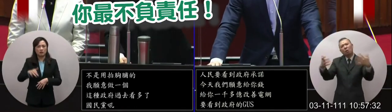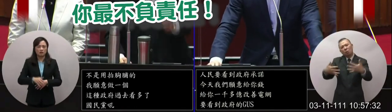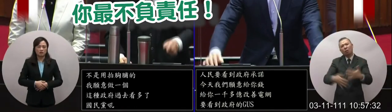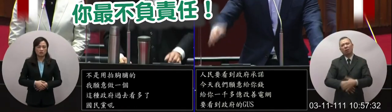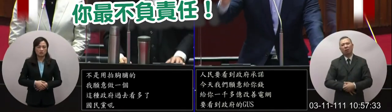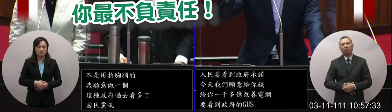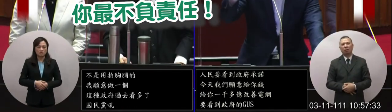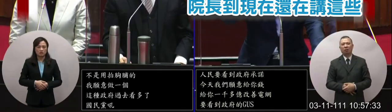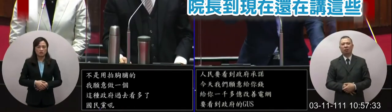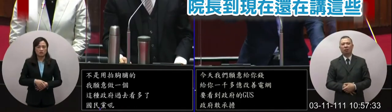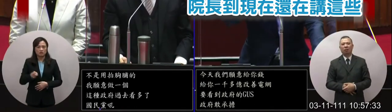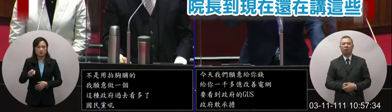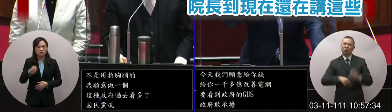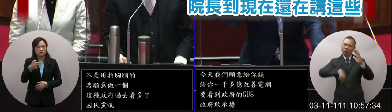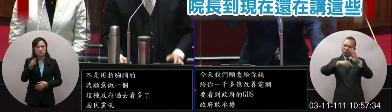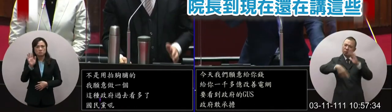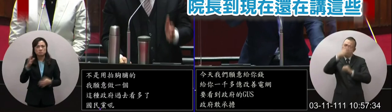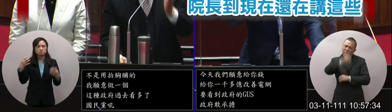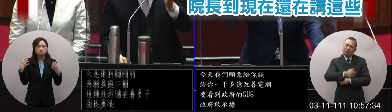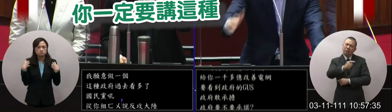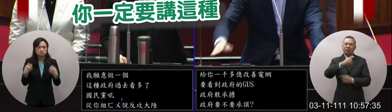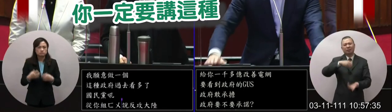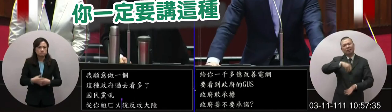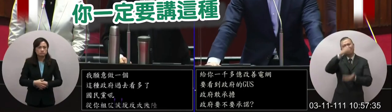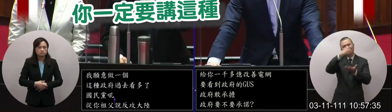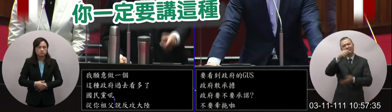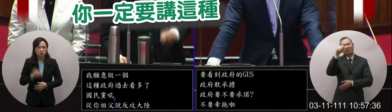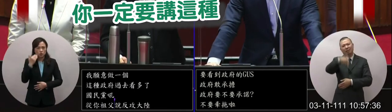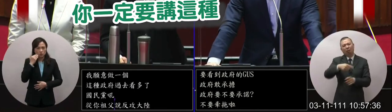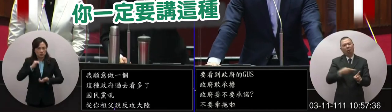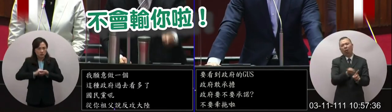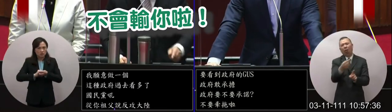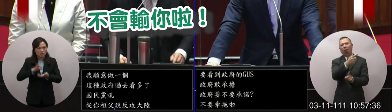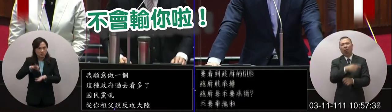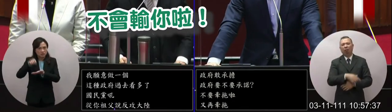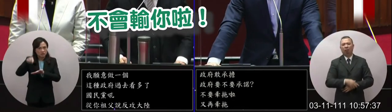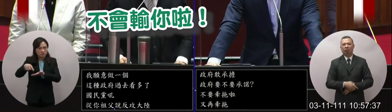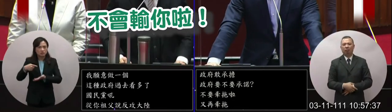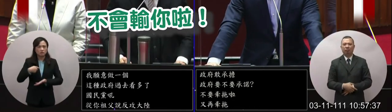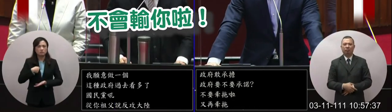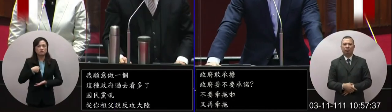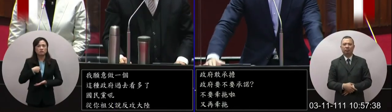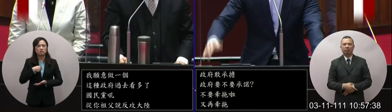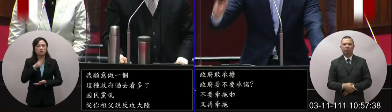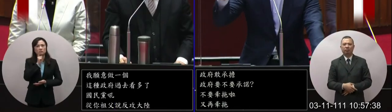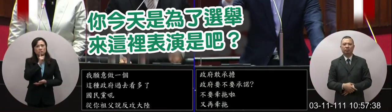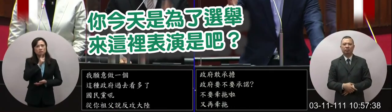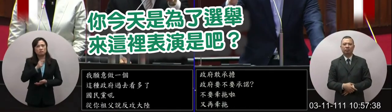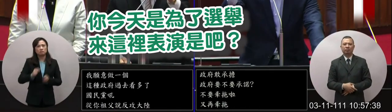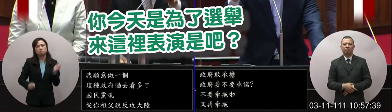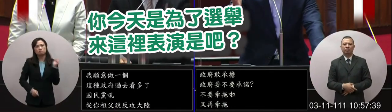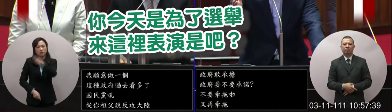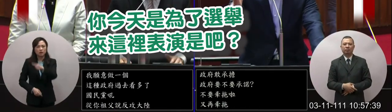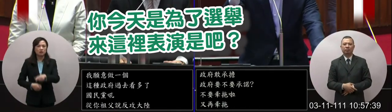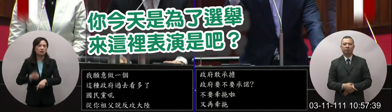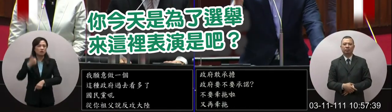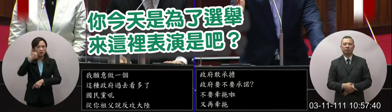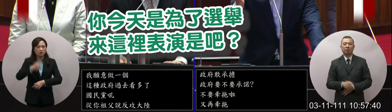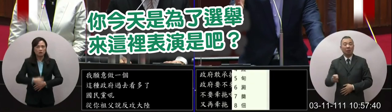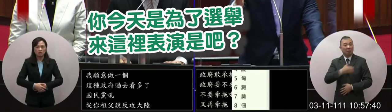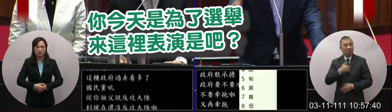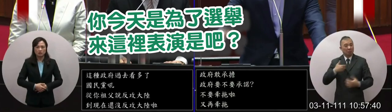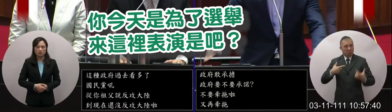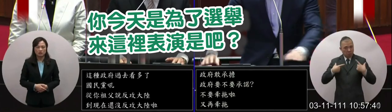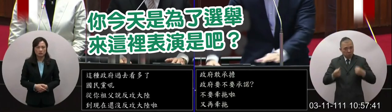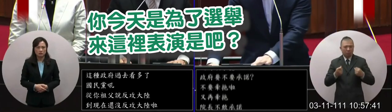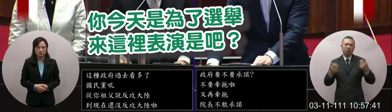的最不负责任的 院长现在还在讲这些。 你如果一定要讲这种，不会输你啊！你今天是为了选举到这个